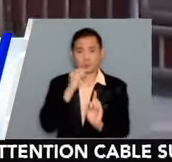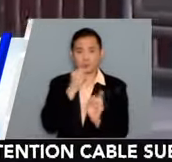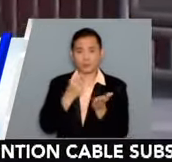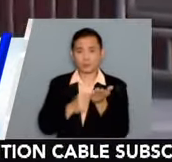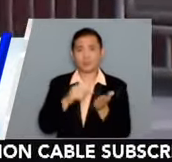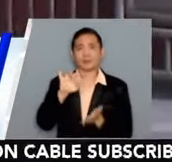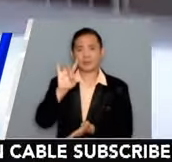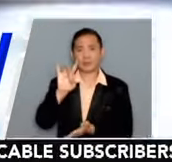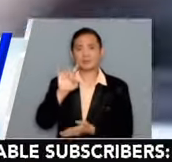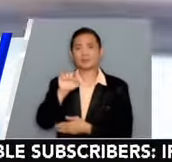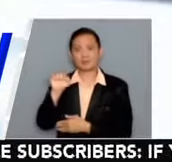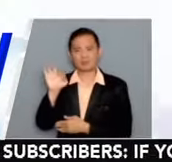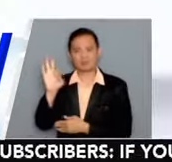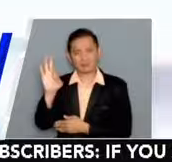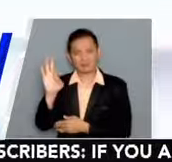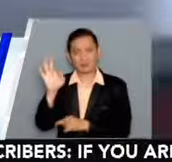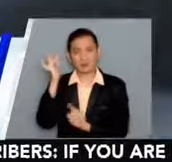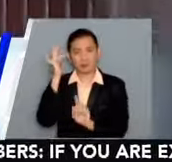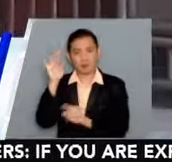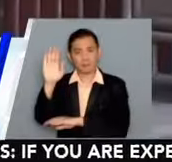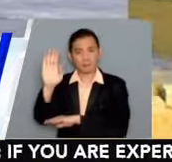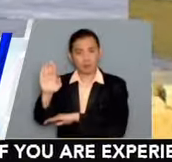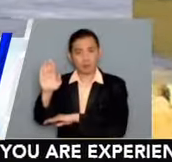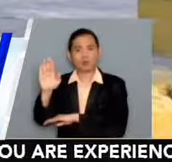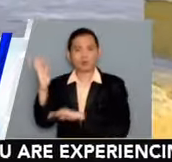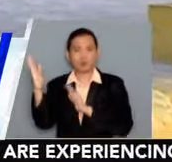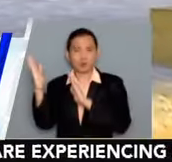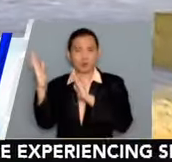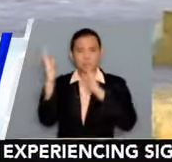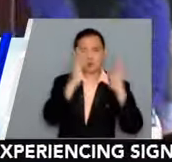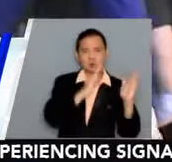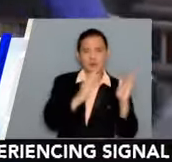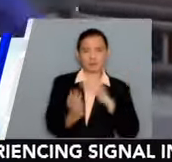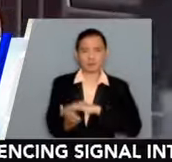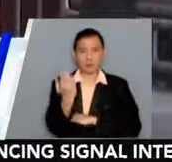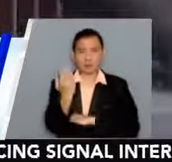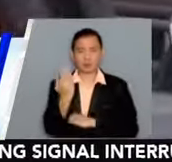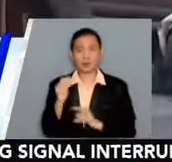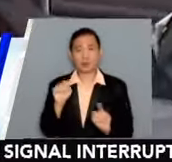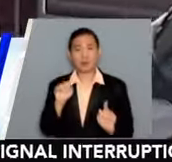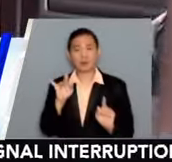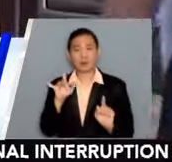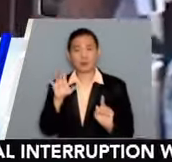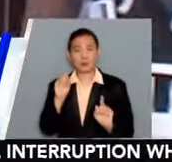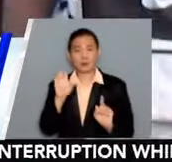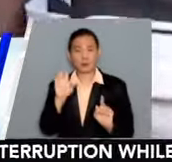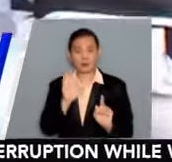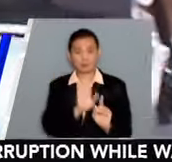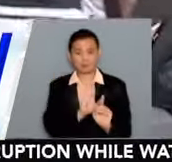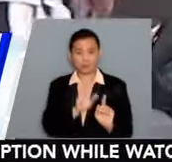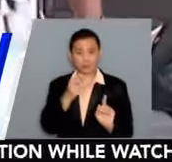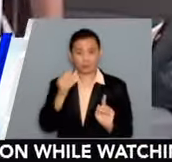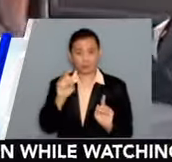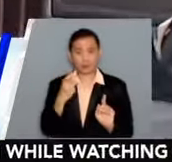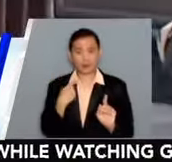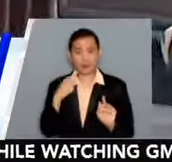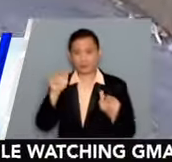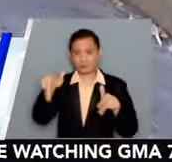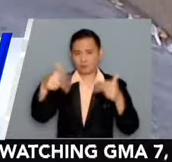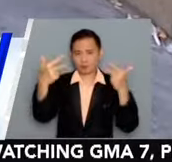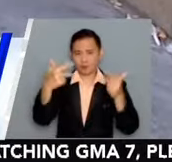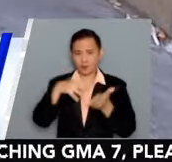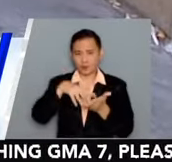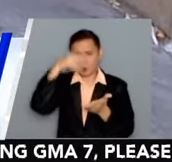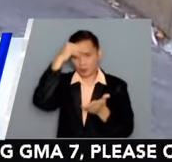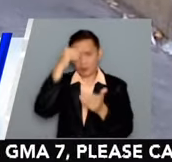ay magiging pang-umaga na. Ay naman sa pamunuan ng Arellano High School, nagpapatupad sila ng blended learning para hindi magkasabay-sabay ang pasok